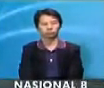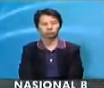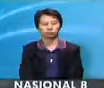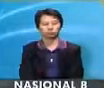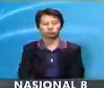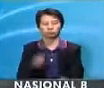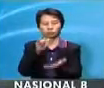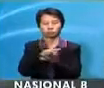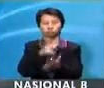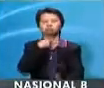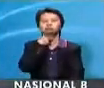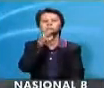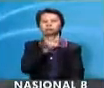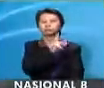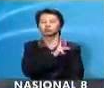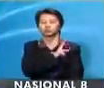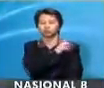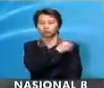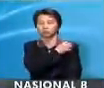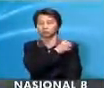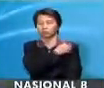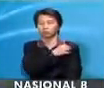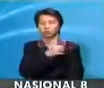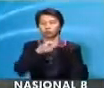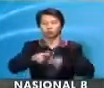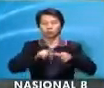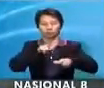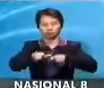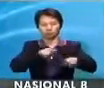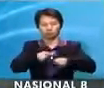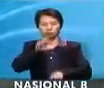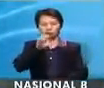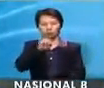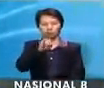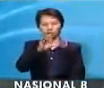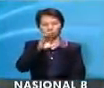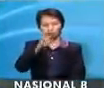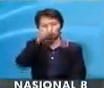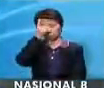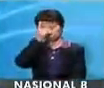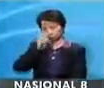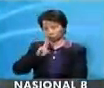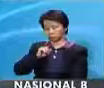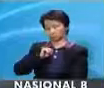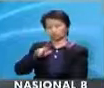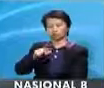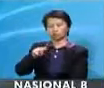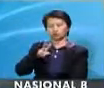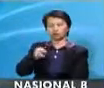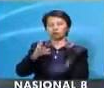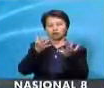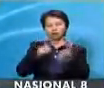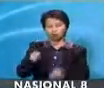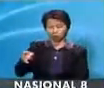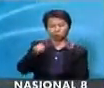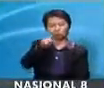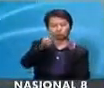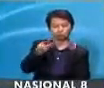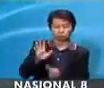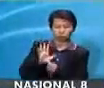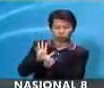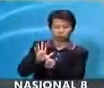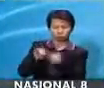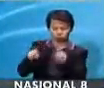Perkara itu disuarakan oleh Ketua Pegawai Eksekutif Litar Antarabangsa Sepang SIC Dato' Razlan Razali yang mahu Zulfahmi